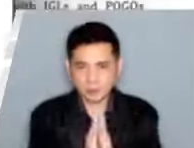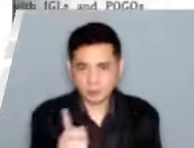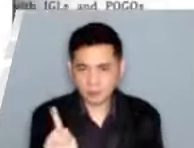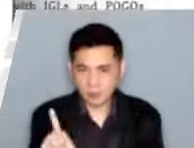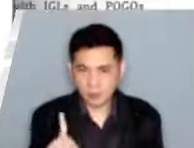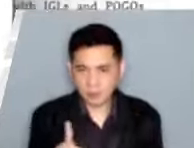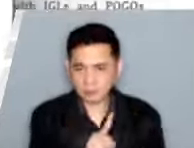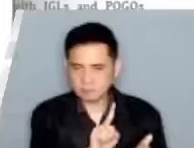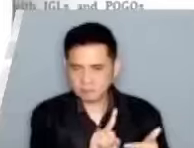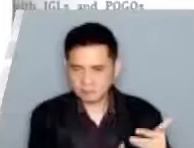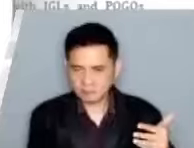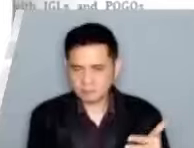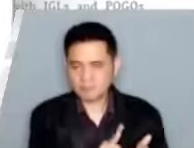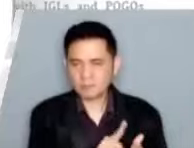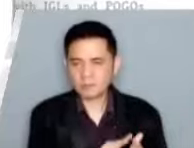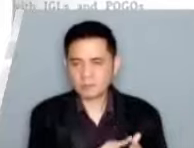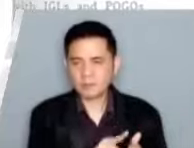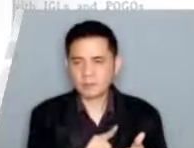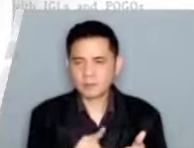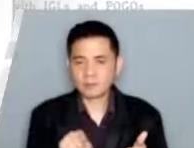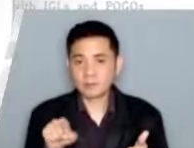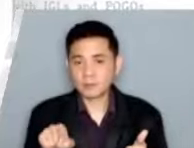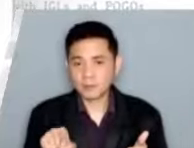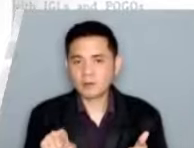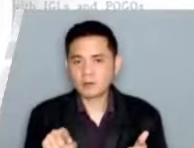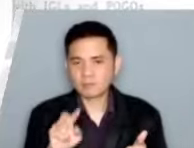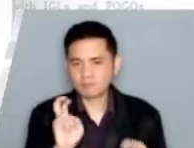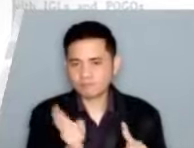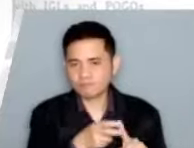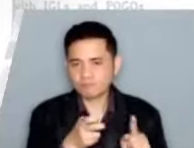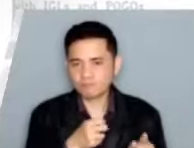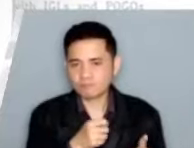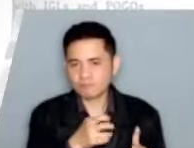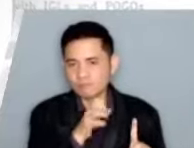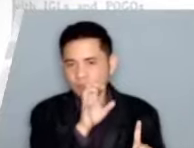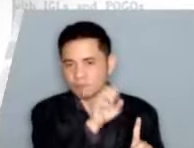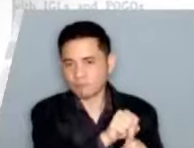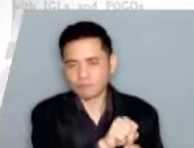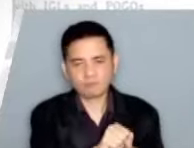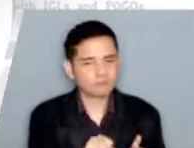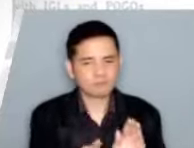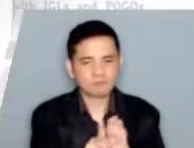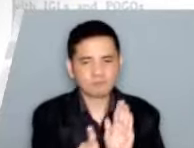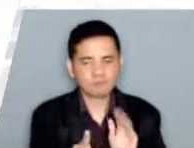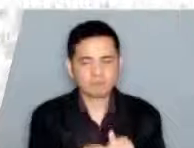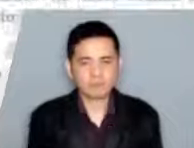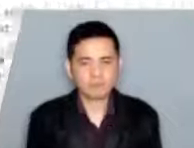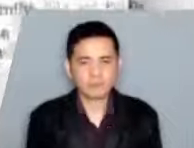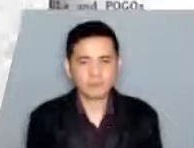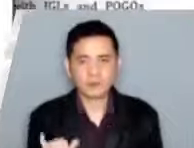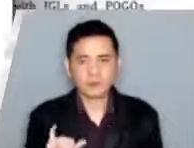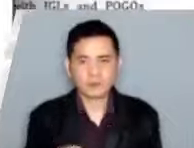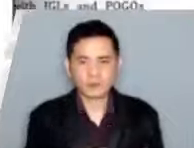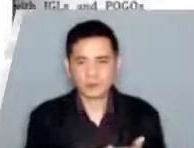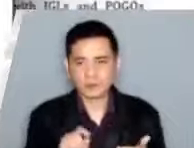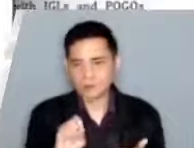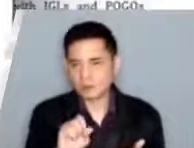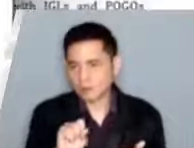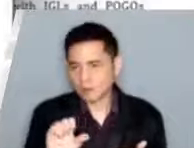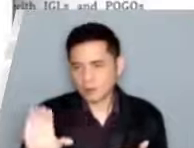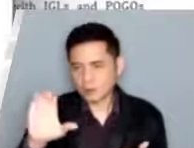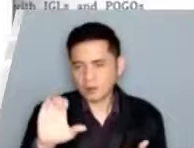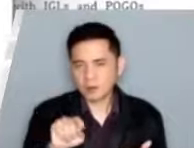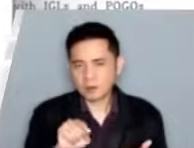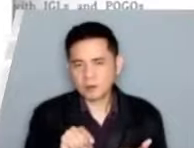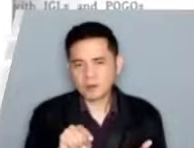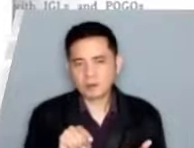ang pagbabawal sa Quadcom na ipaaresto siya. Gusto rin ni Roque na pagbawalan ng Korte Suprema ang Quadcom na